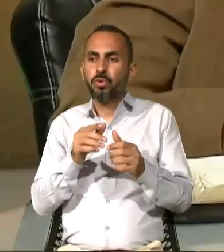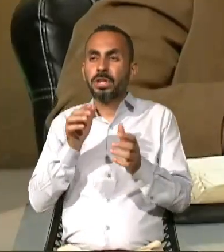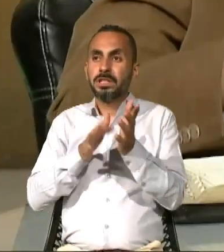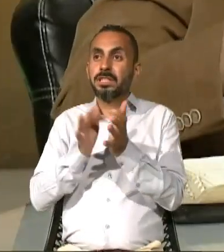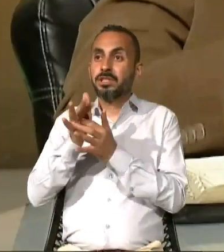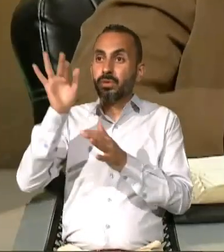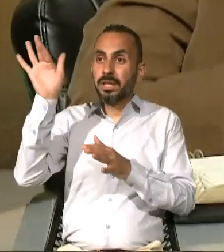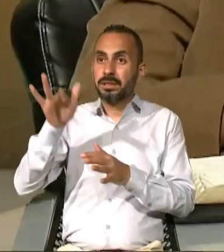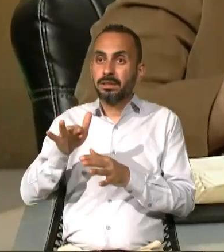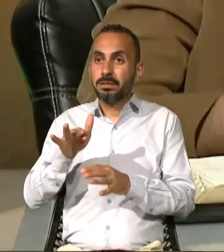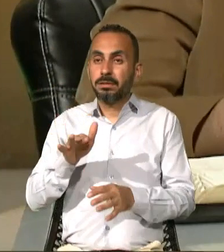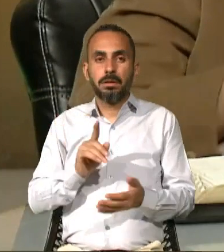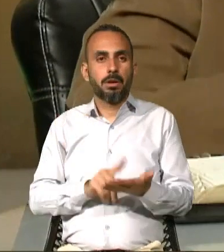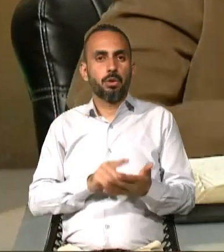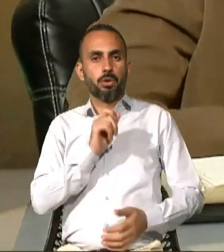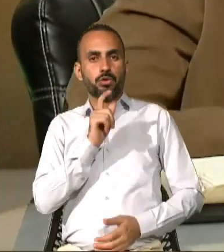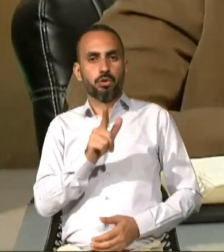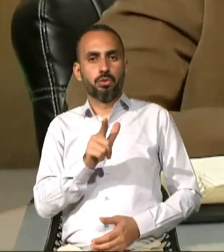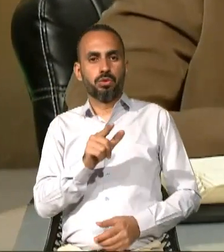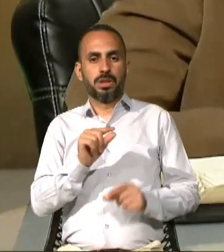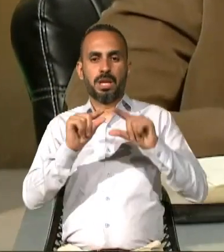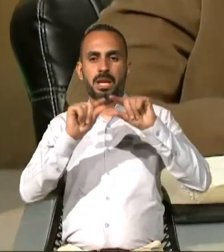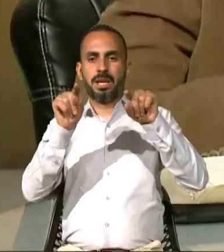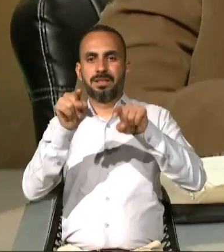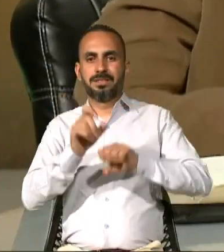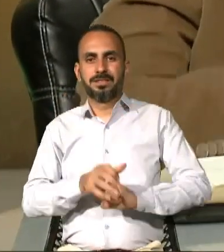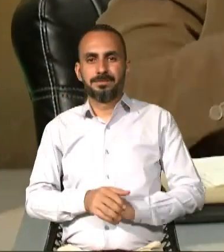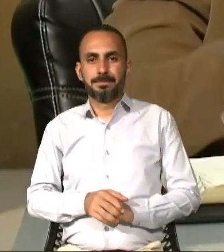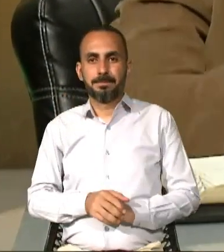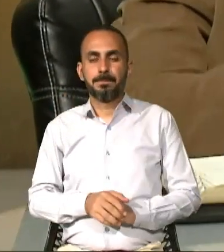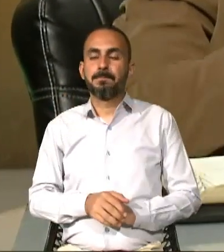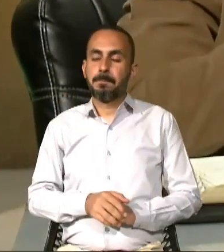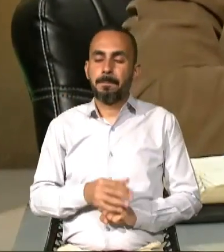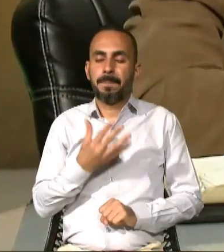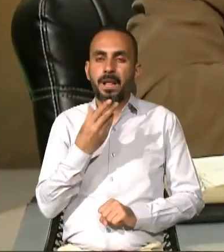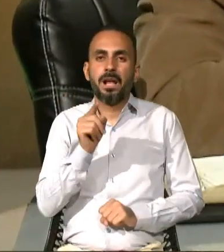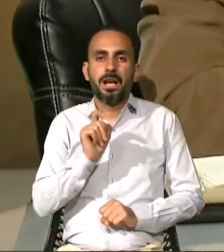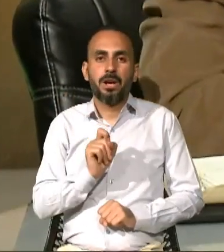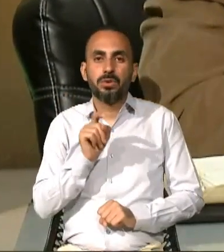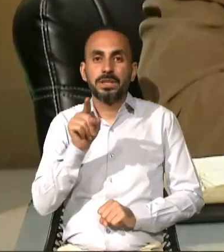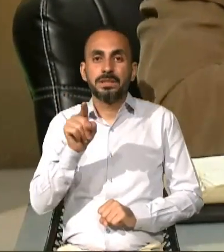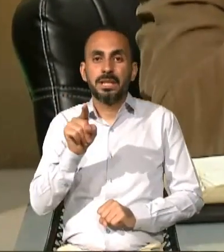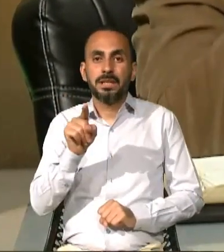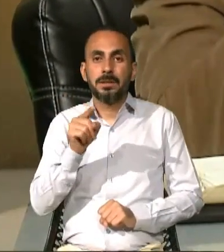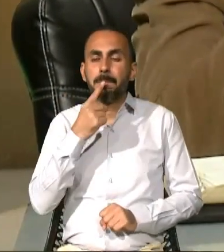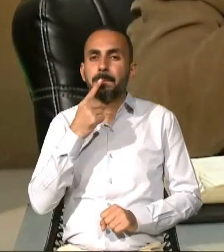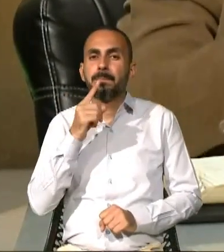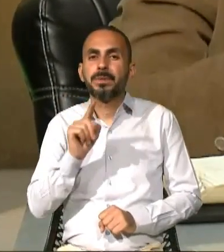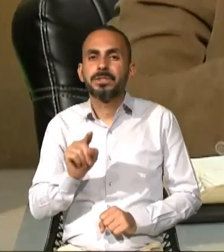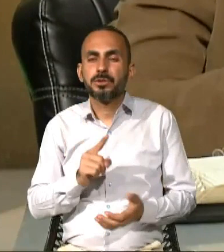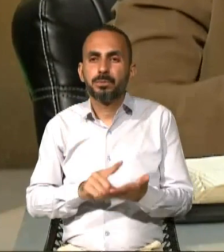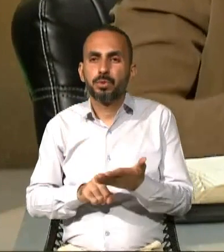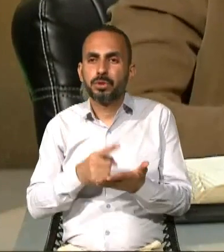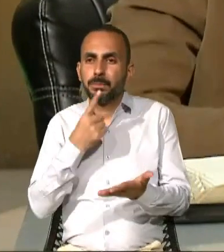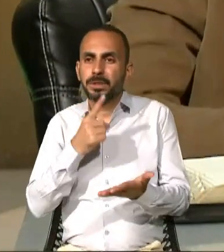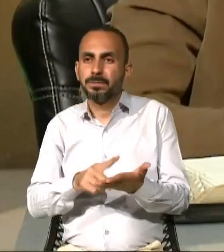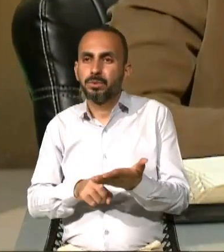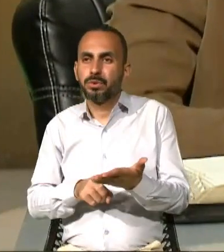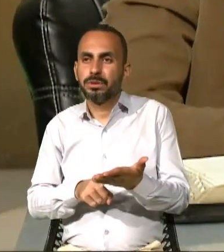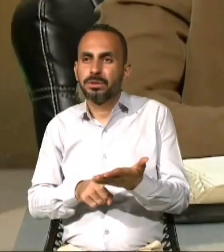بتقول انه مجيء الرب قرب. امتى؟ ده علامه استفهام خاصه في قلب الاب مش